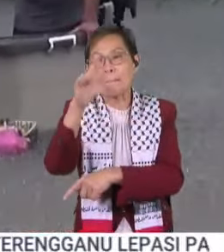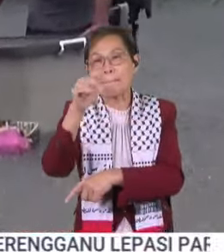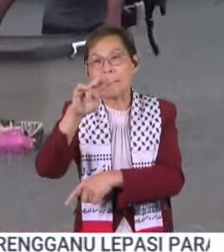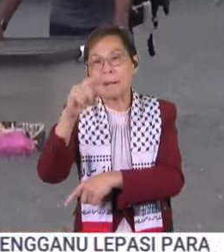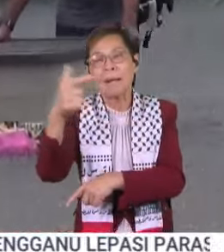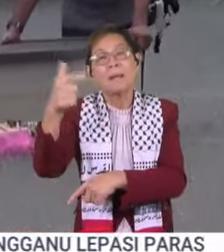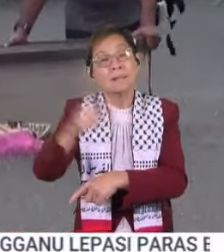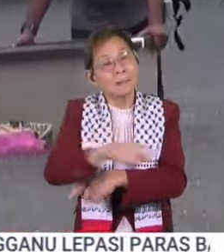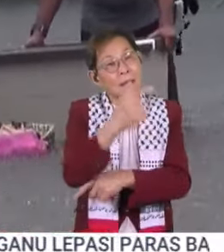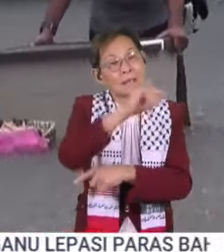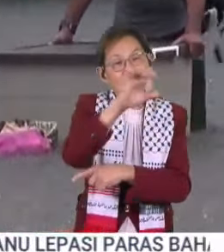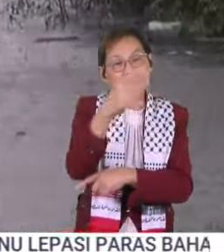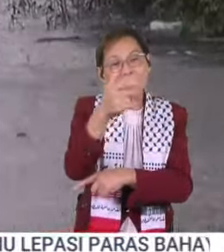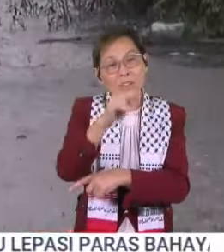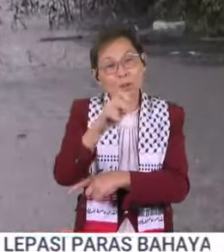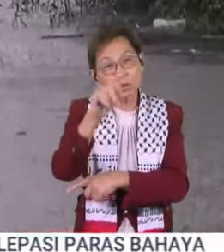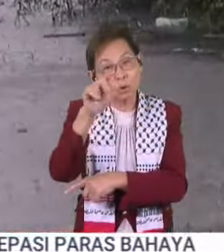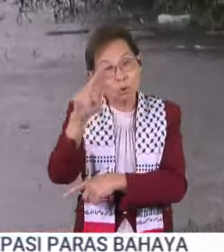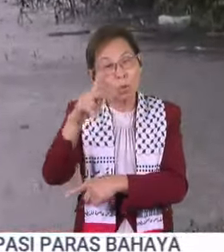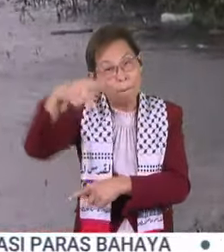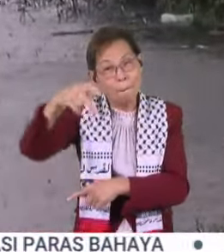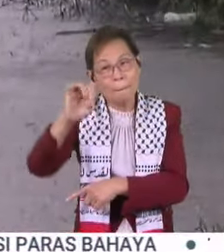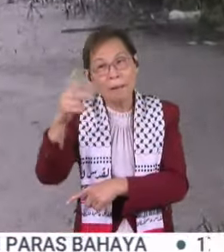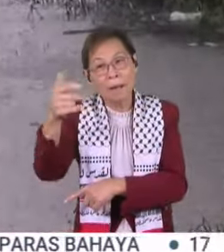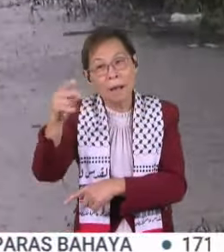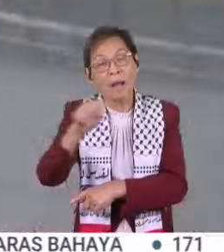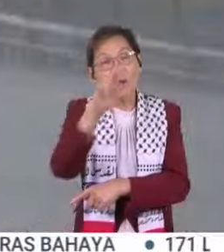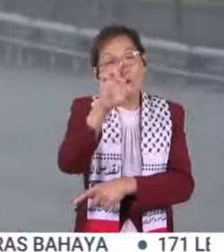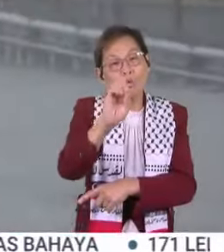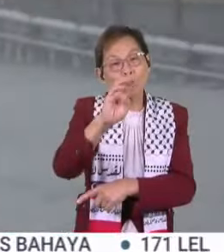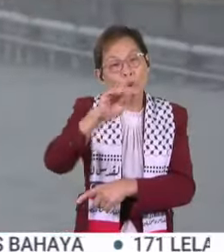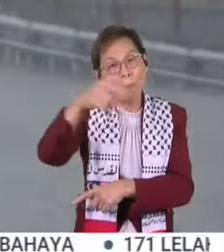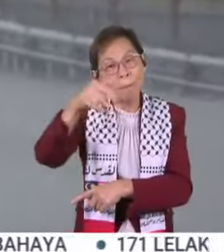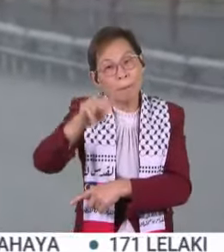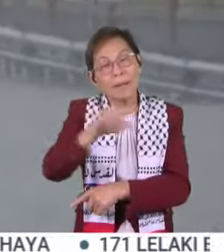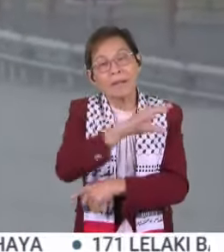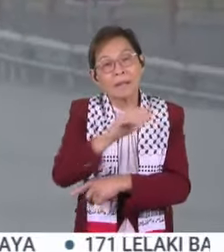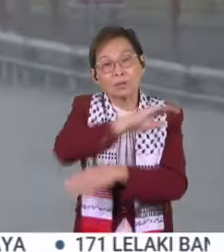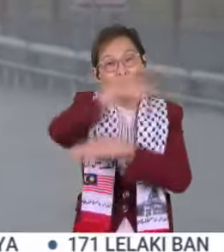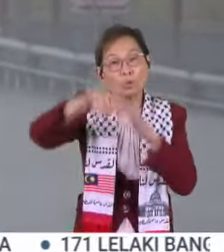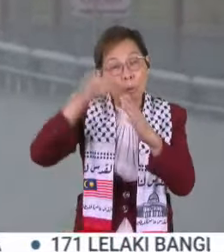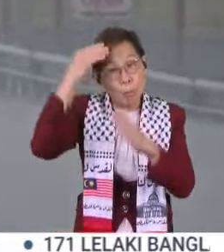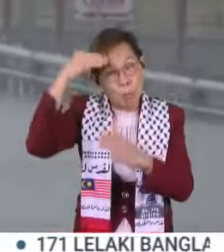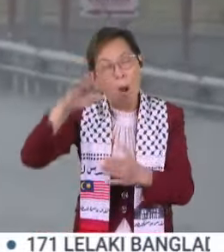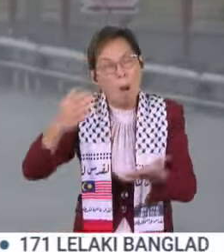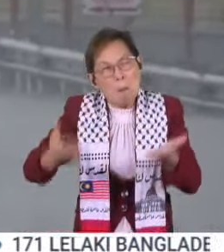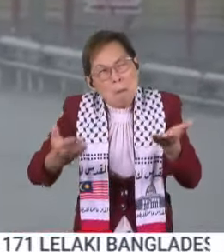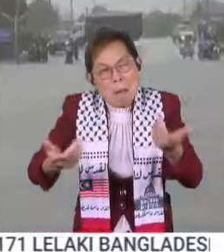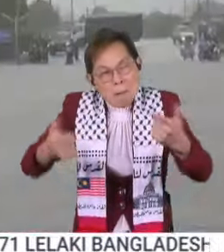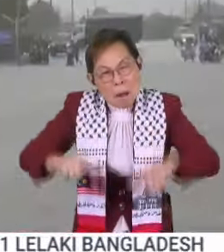jerantut Kuantan pekan dan rompin Pahang serta seluruh negeri Perlis juga dijangka berlaku so